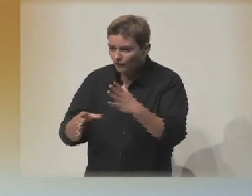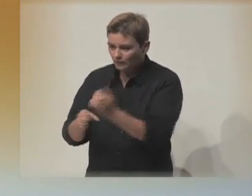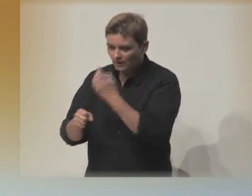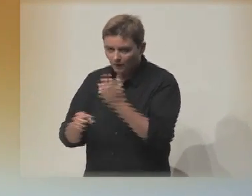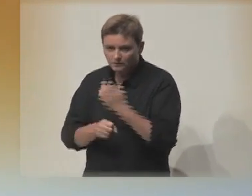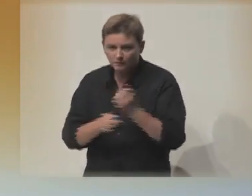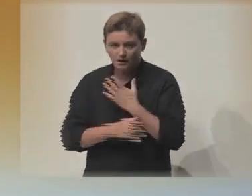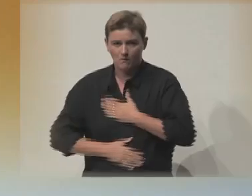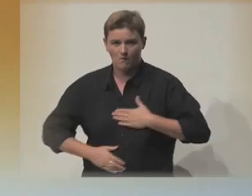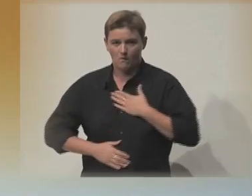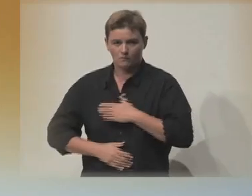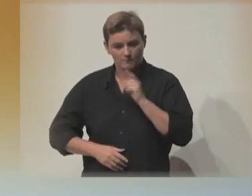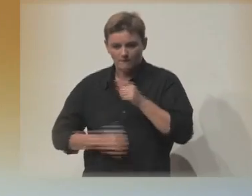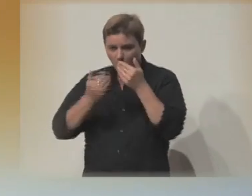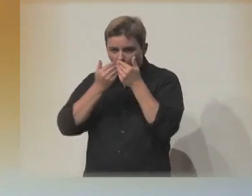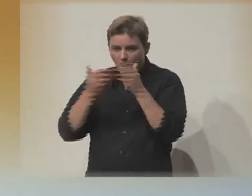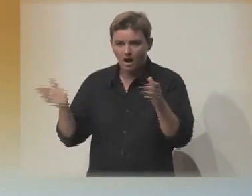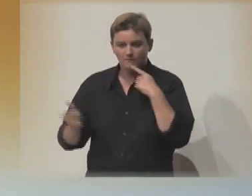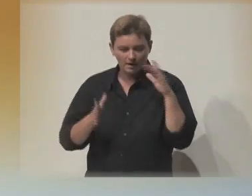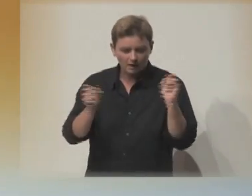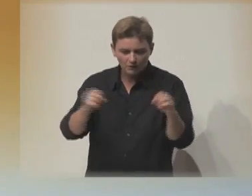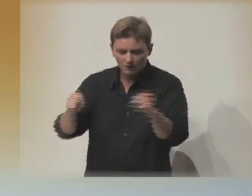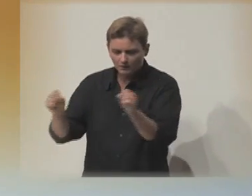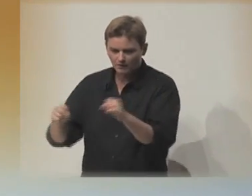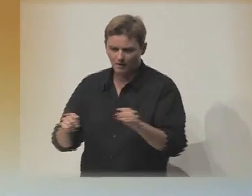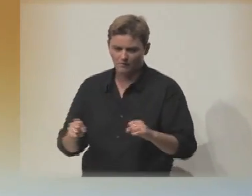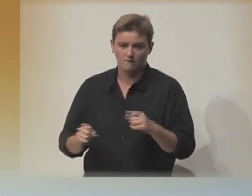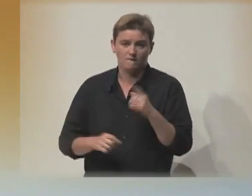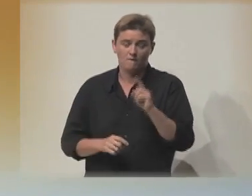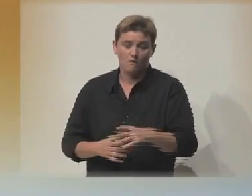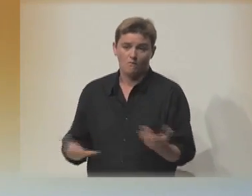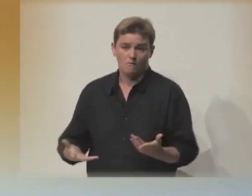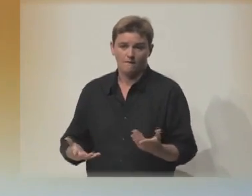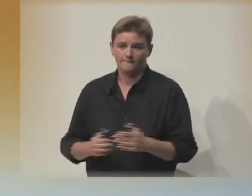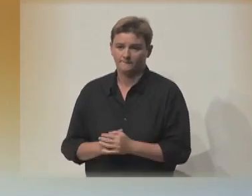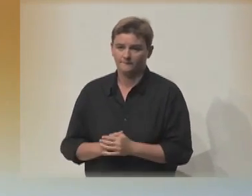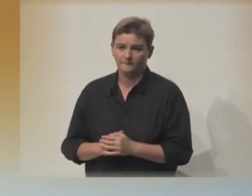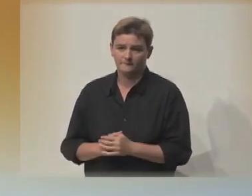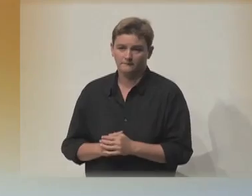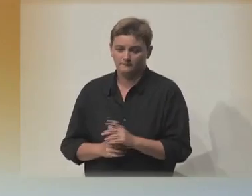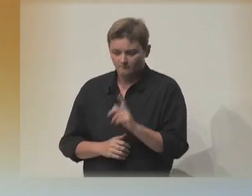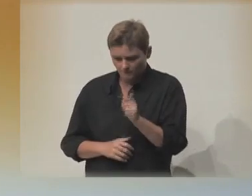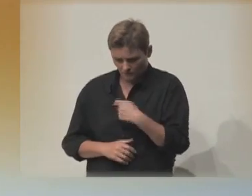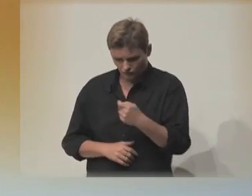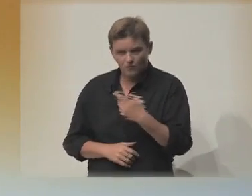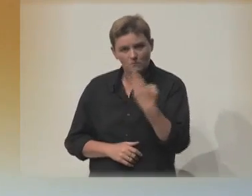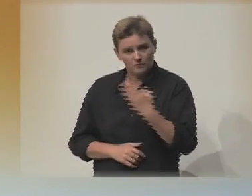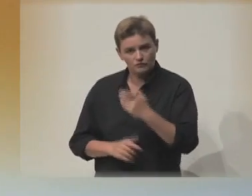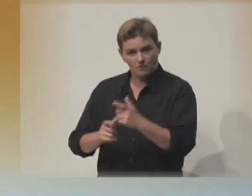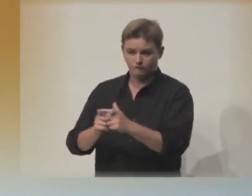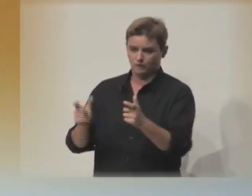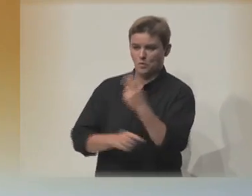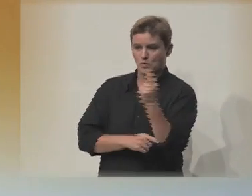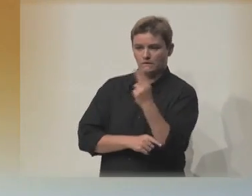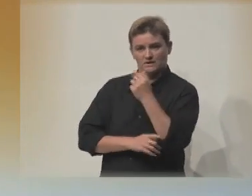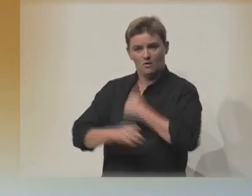qui est le plus large, qui recueille le plus large accord, à savoir, bien entendu, on a besoin d'autonomie de gestion